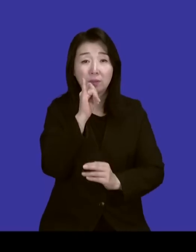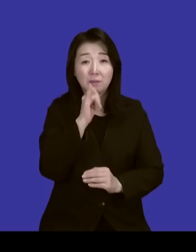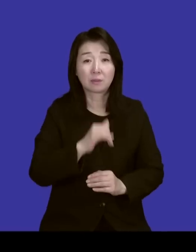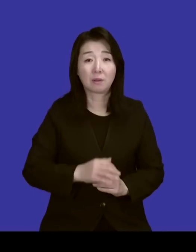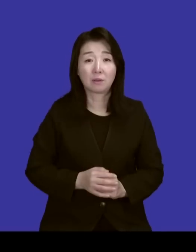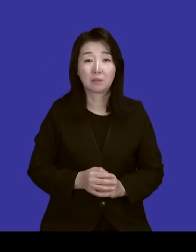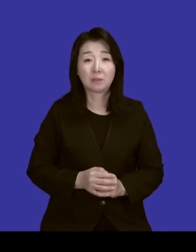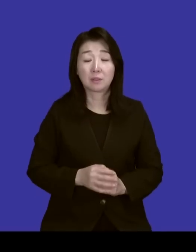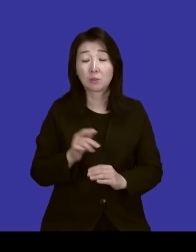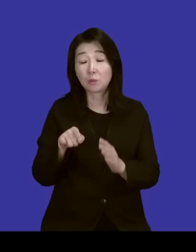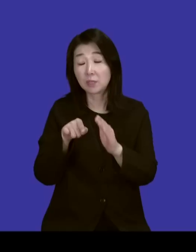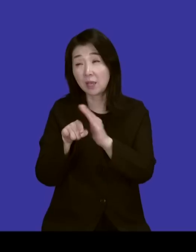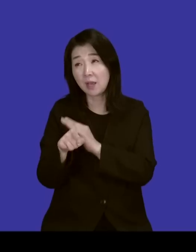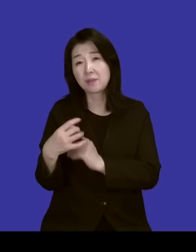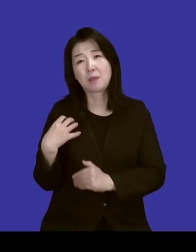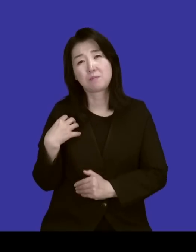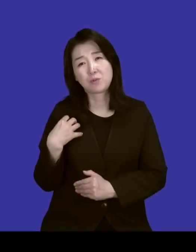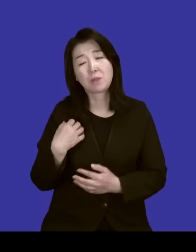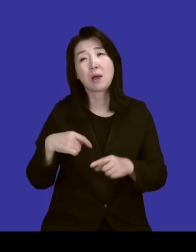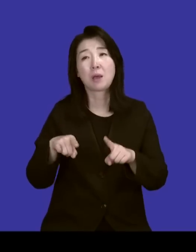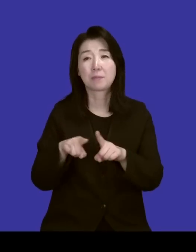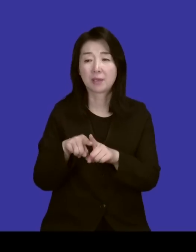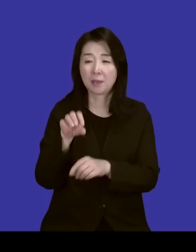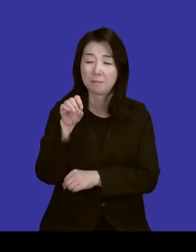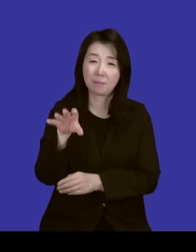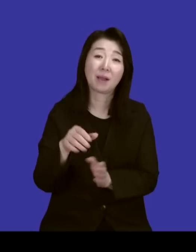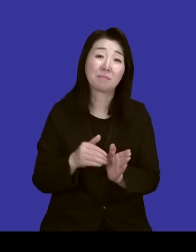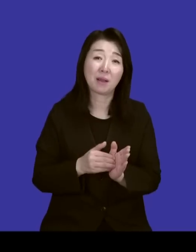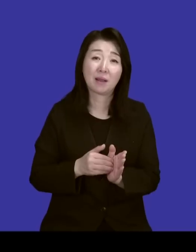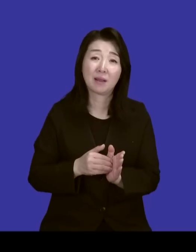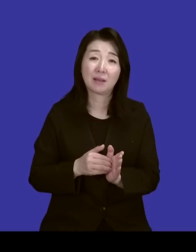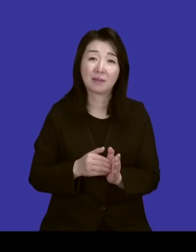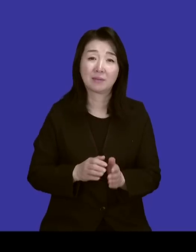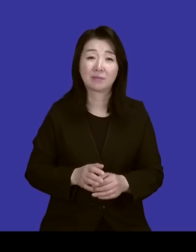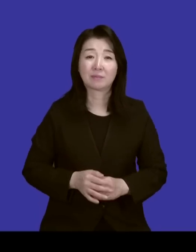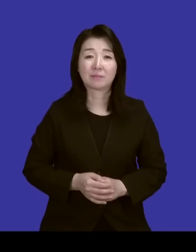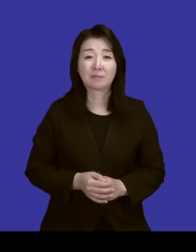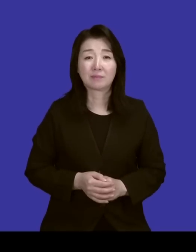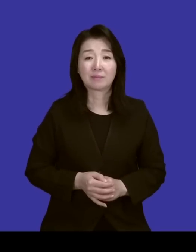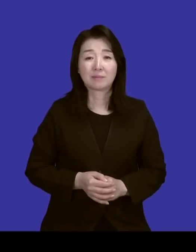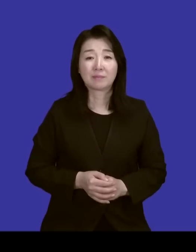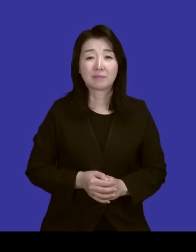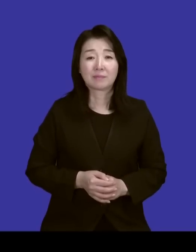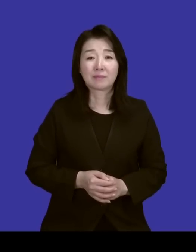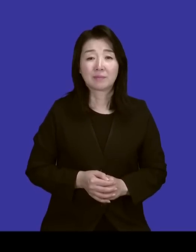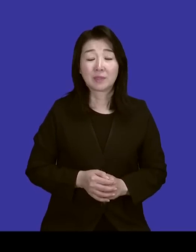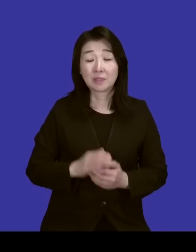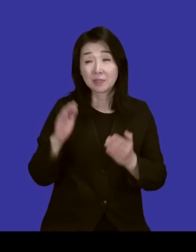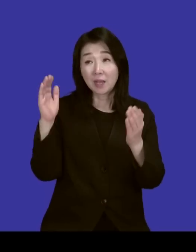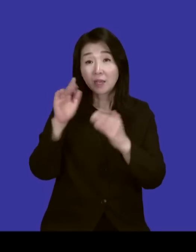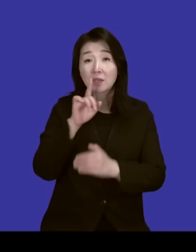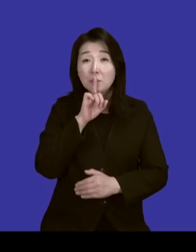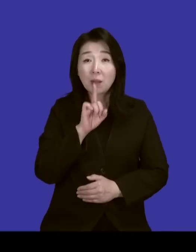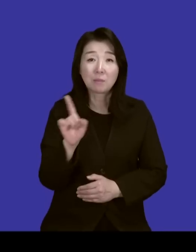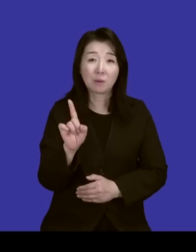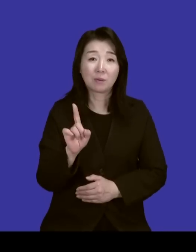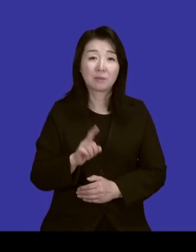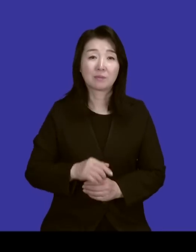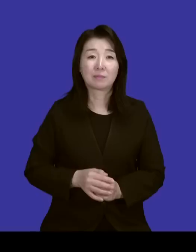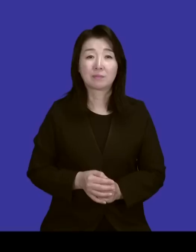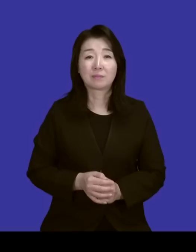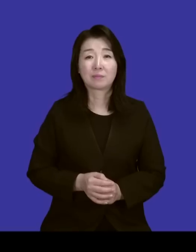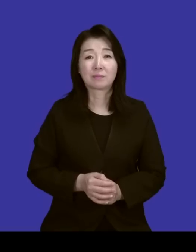거기에 들려서 제가 그런 부담을 같이 얘기했어요. 학생들하고. 예. 그런데 그 학생들이 거기서 무슨 얘기를